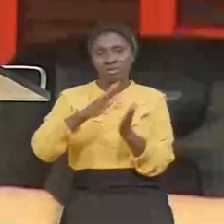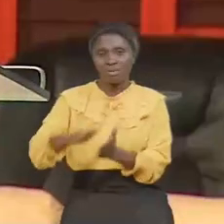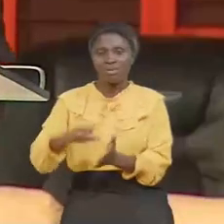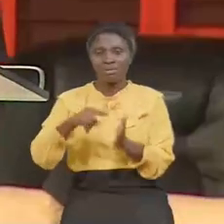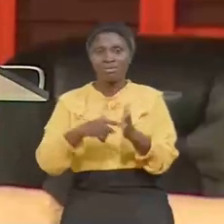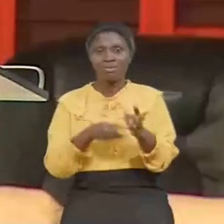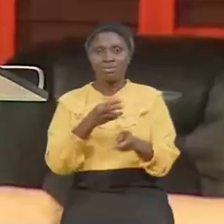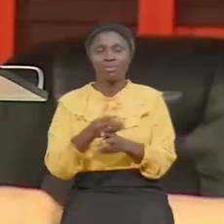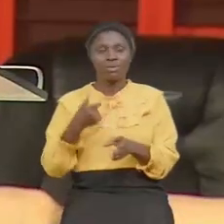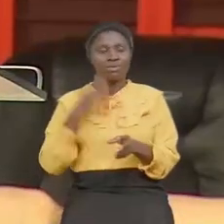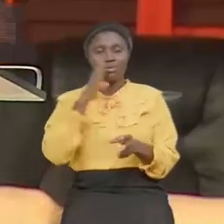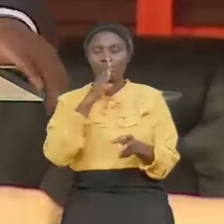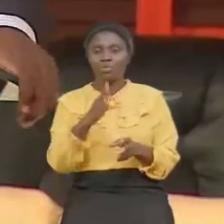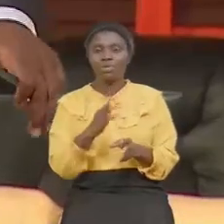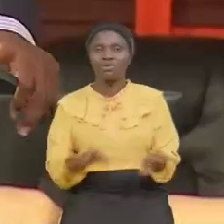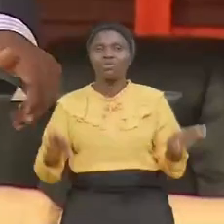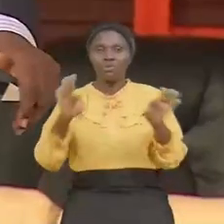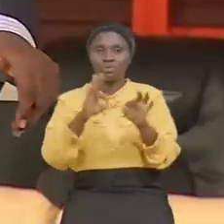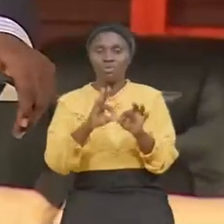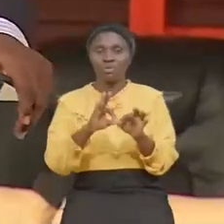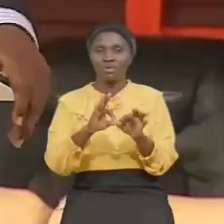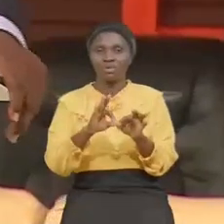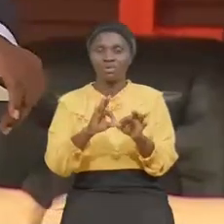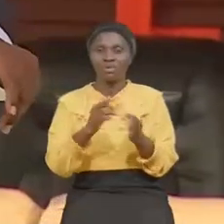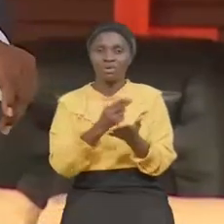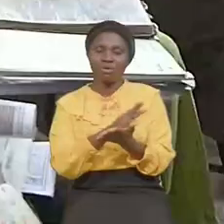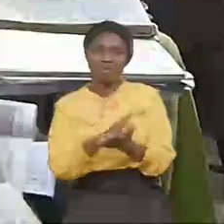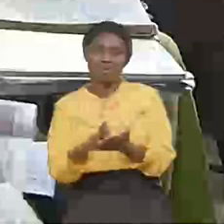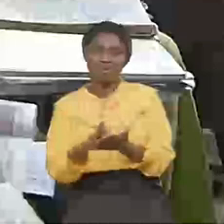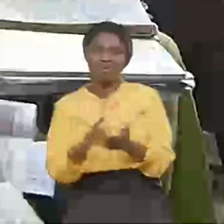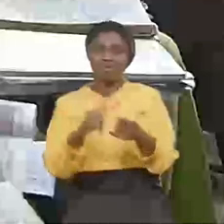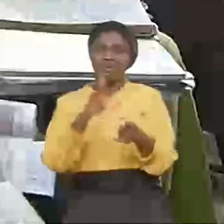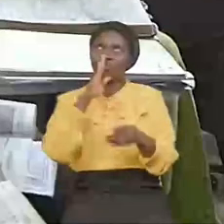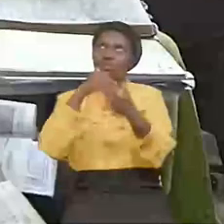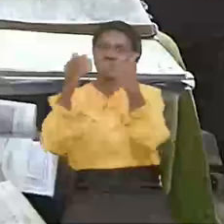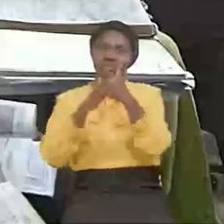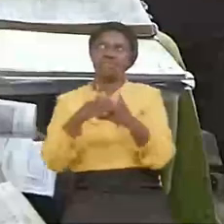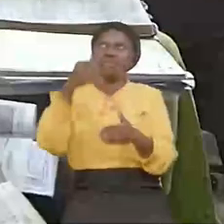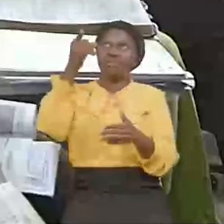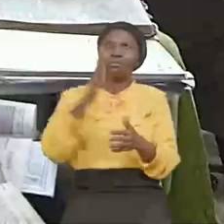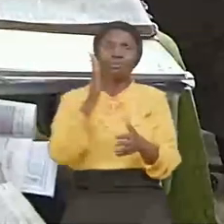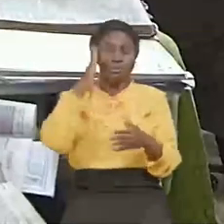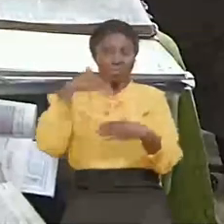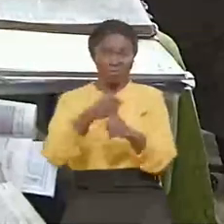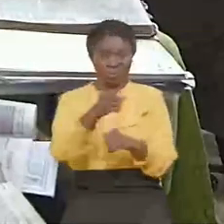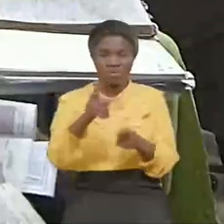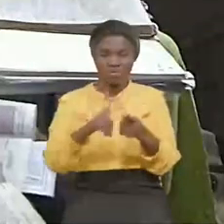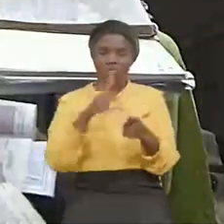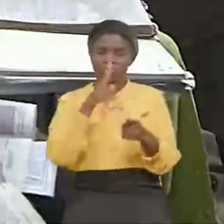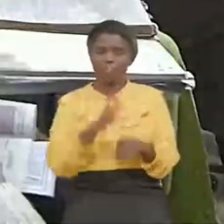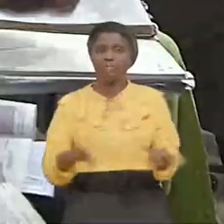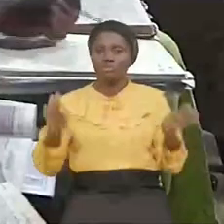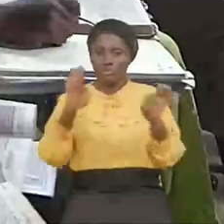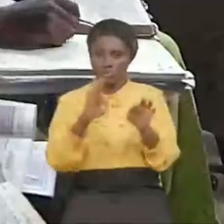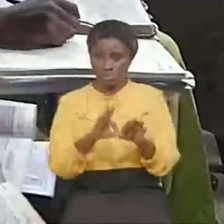dignes d'être au ciel. Dieu te rendra digne. Il dit, Dieu te rendra digne. Digne